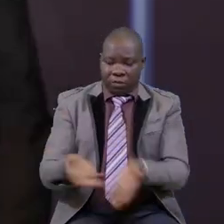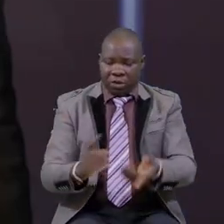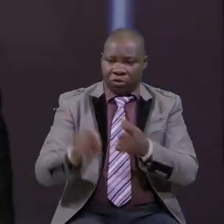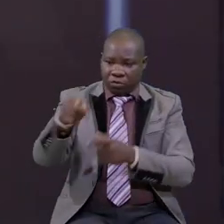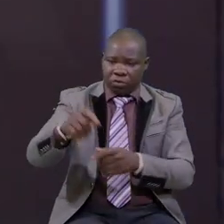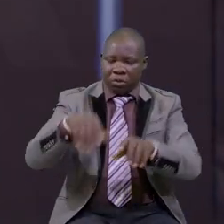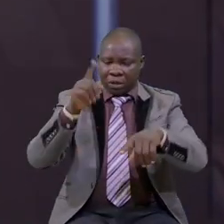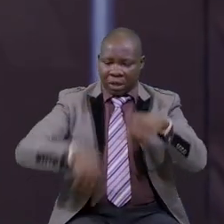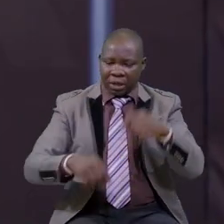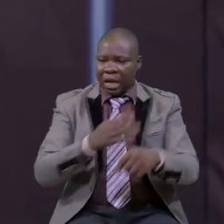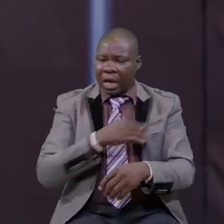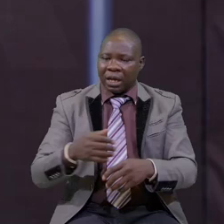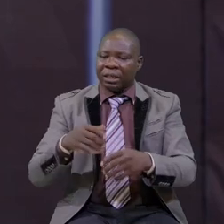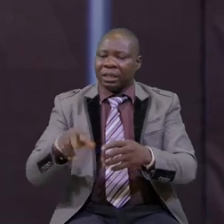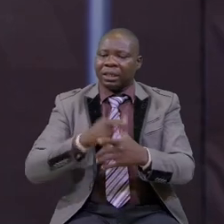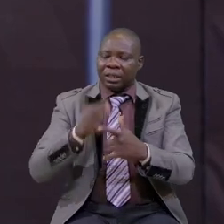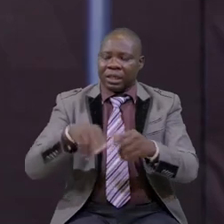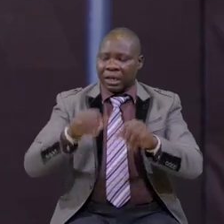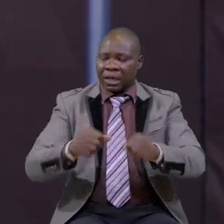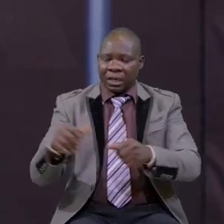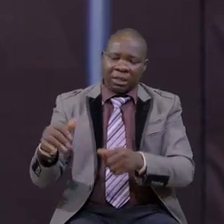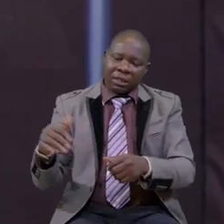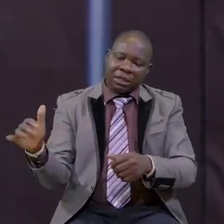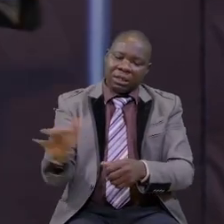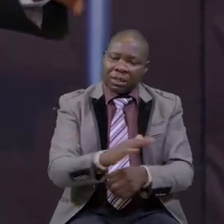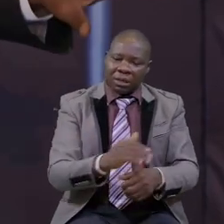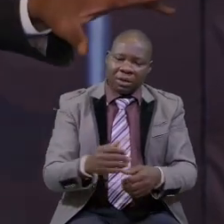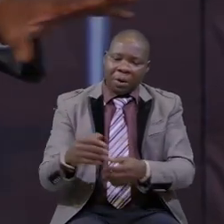ne puissent le faire.